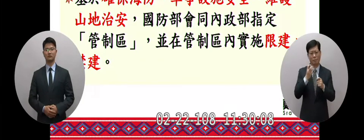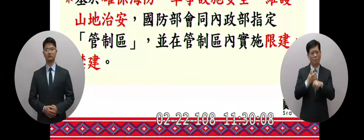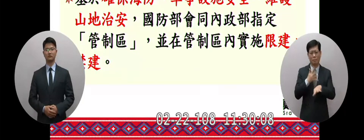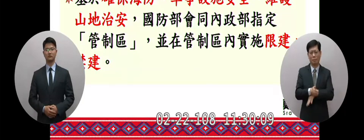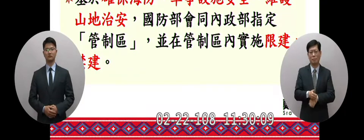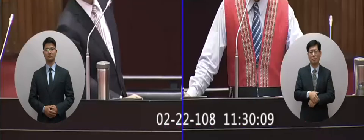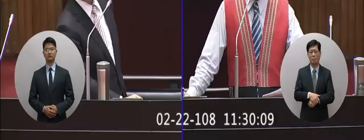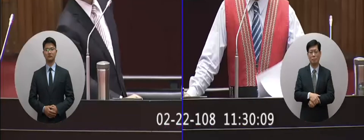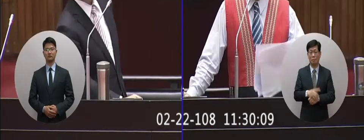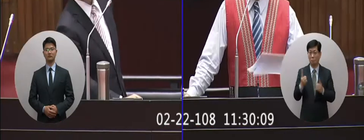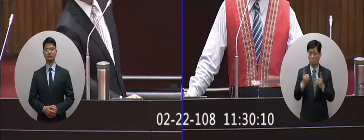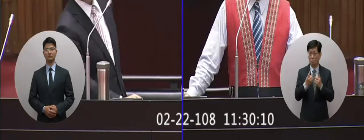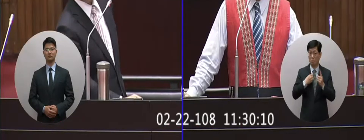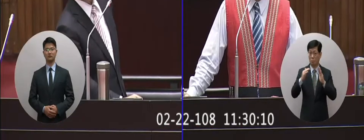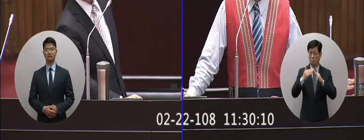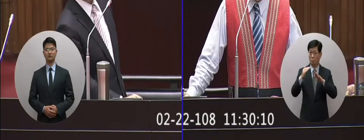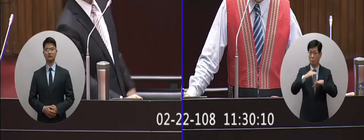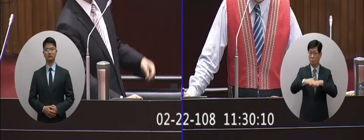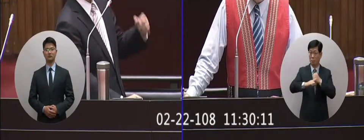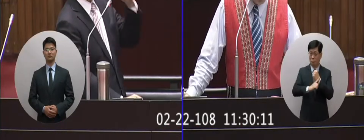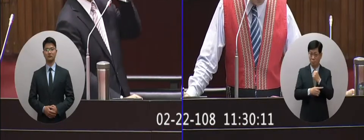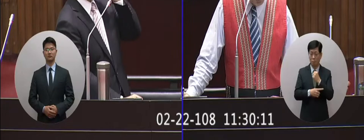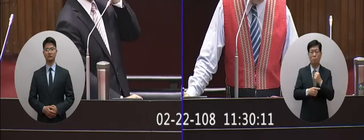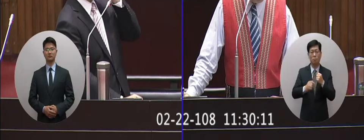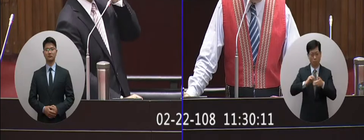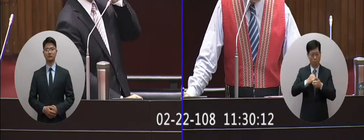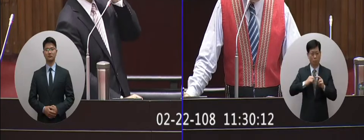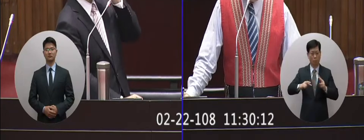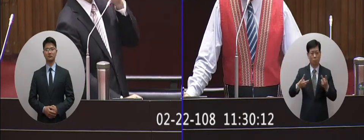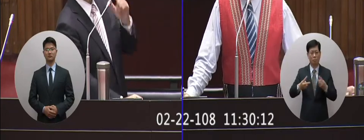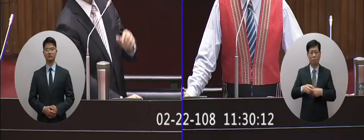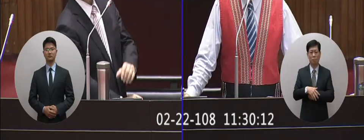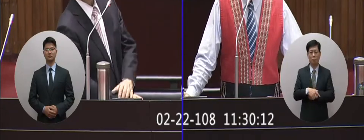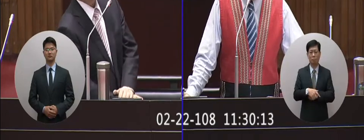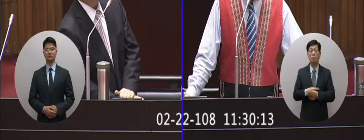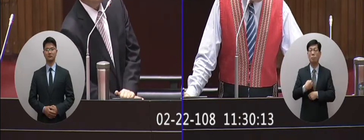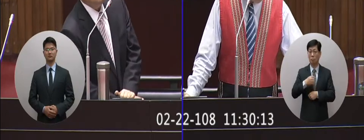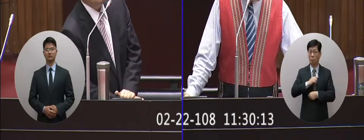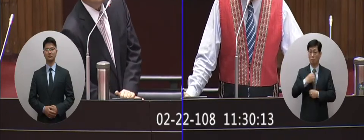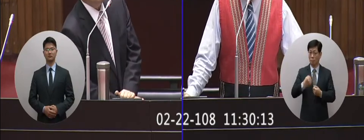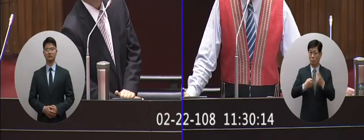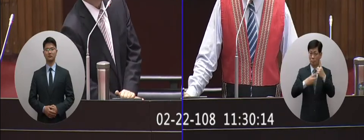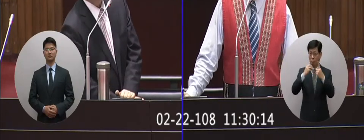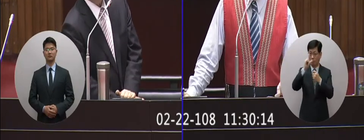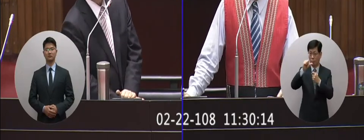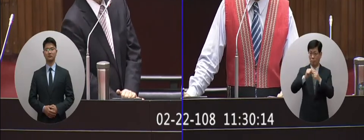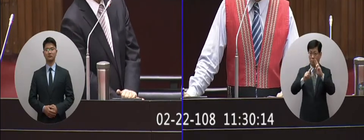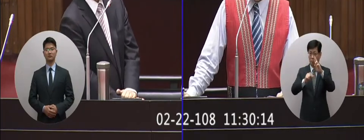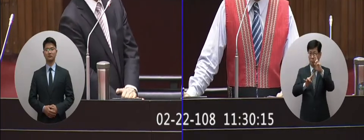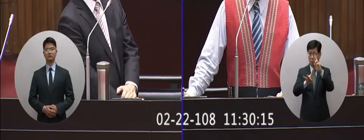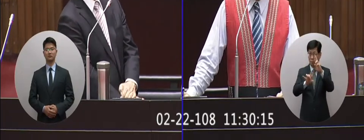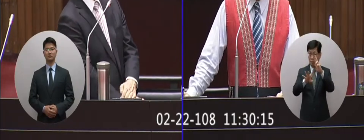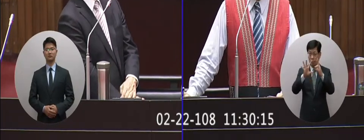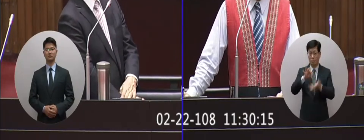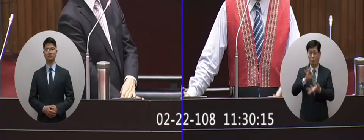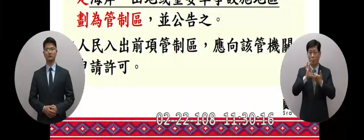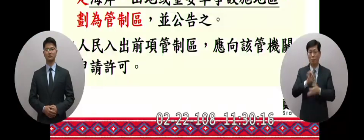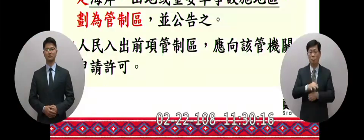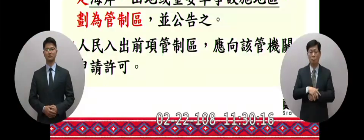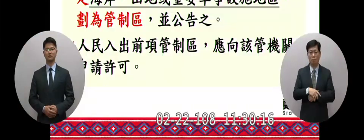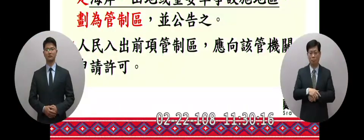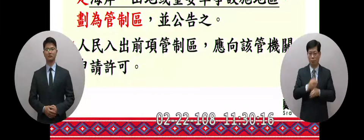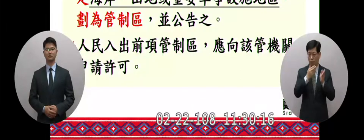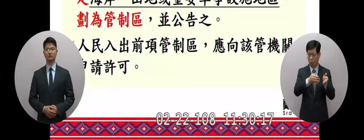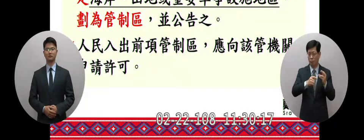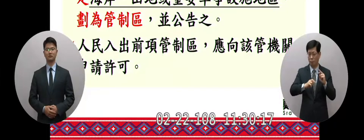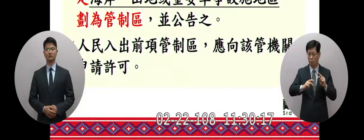了，所以国家安全法必须要修正。本席在105年12月14号提案要修